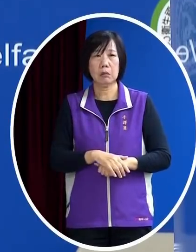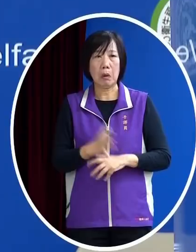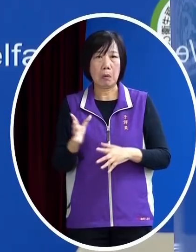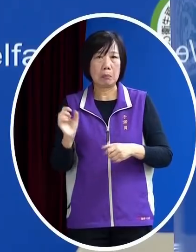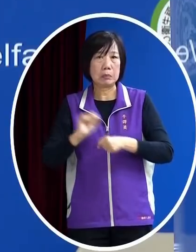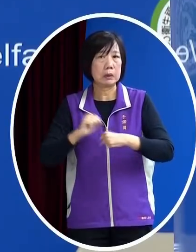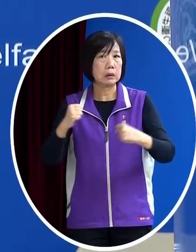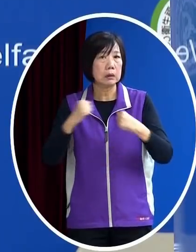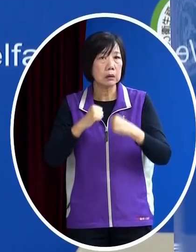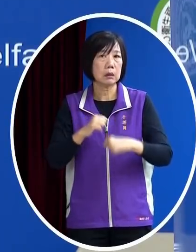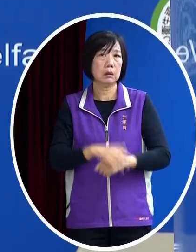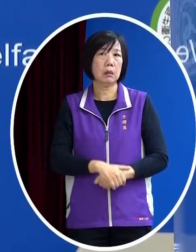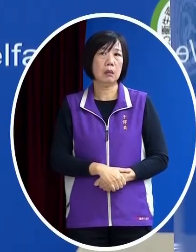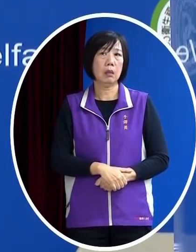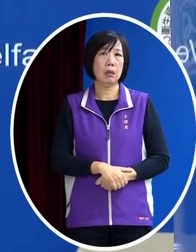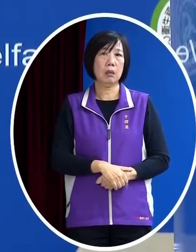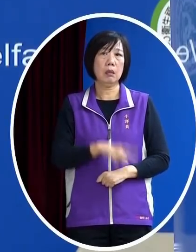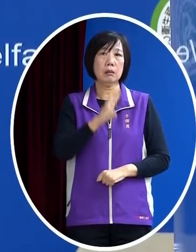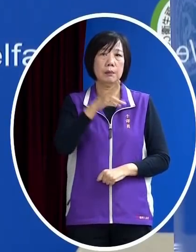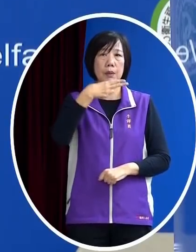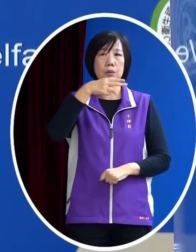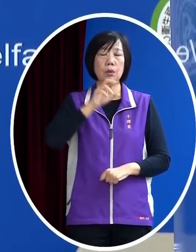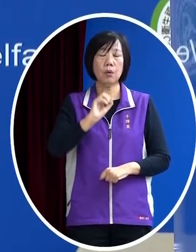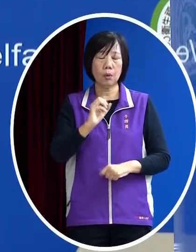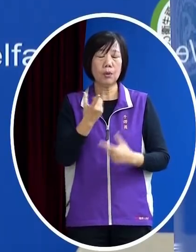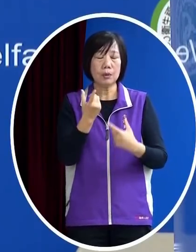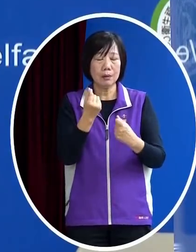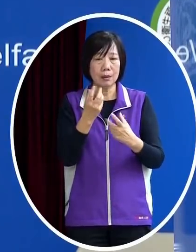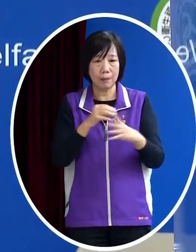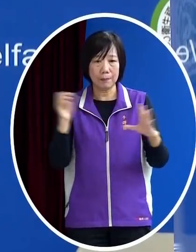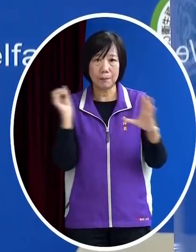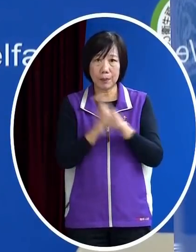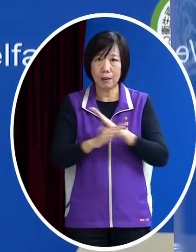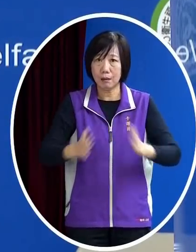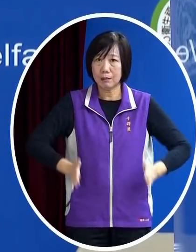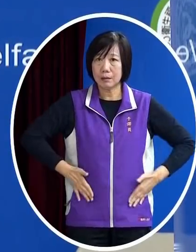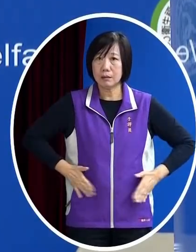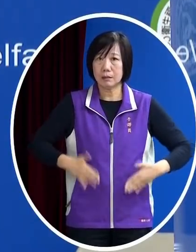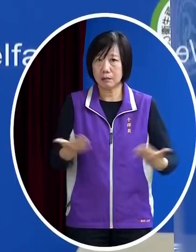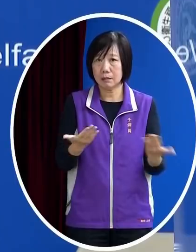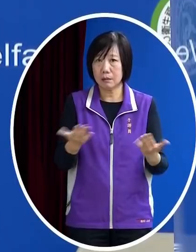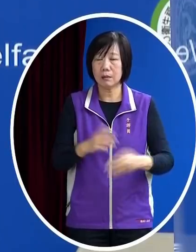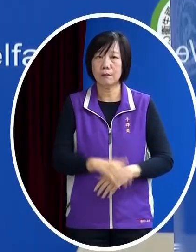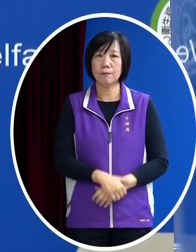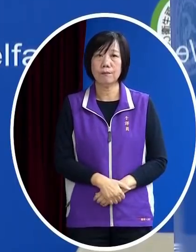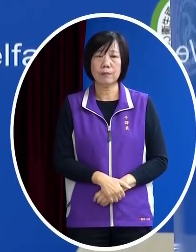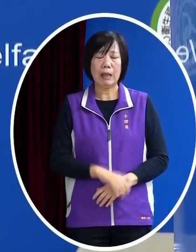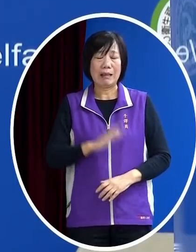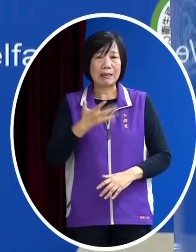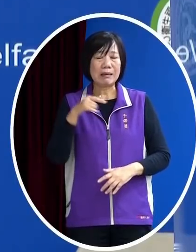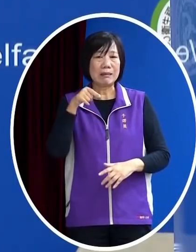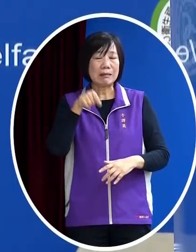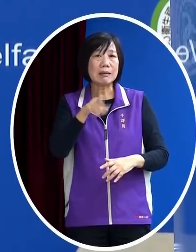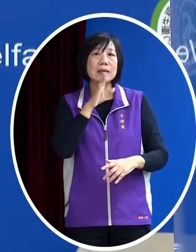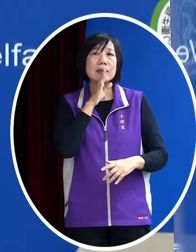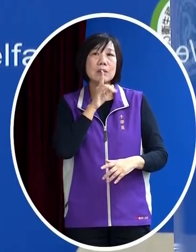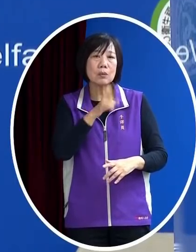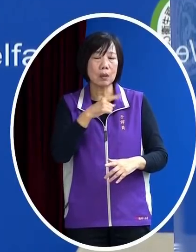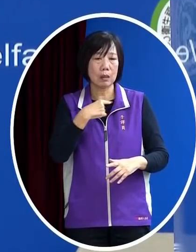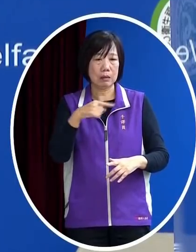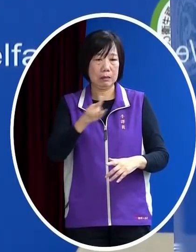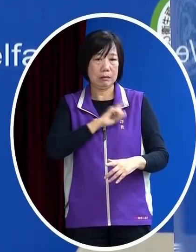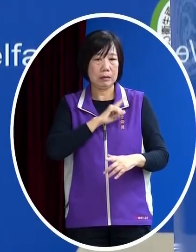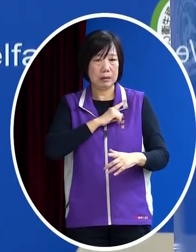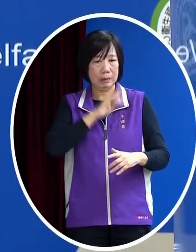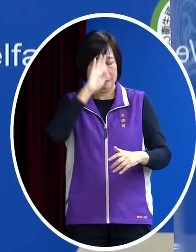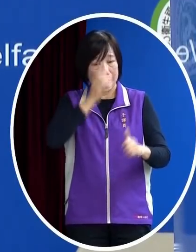强，那 WHO 也讲说但是他没有把它列入紧急事件了那不过他是说他的传染力是